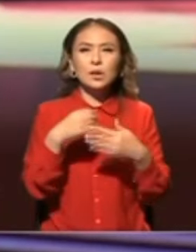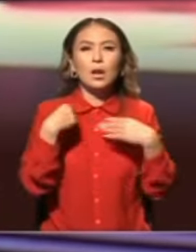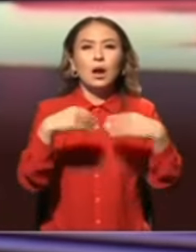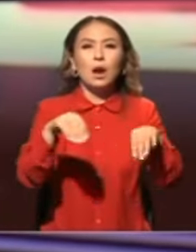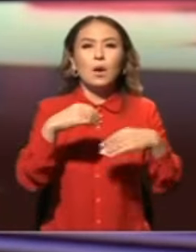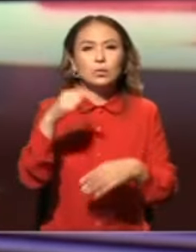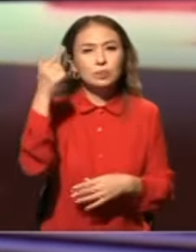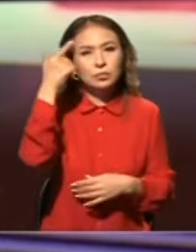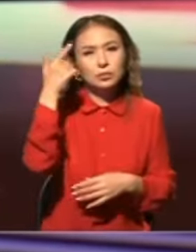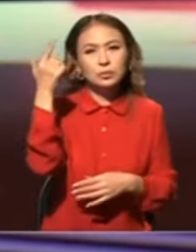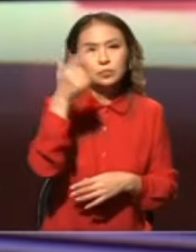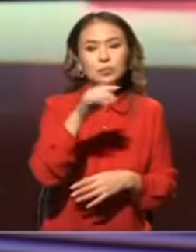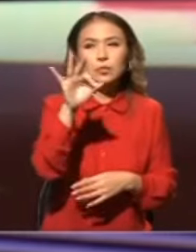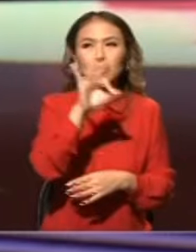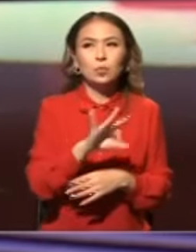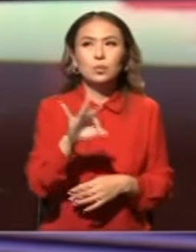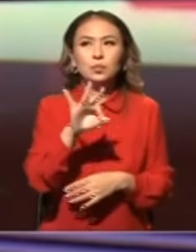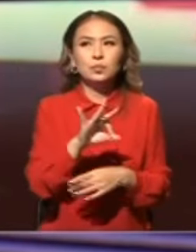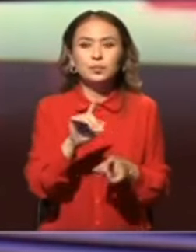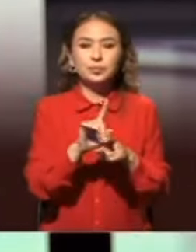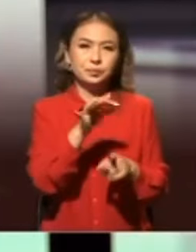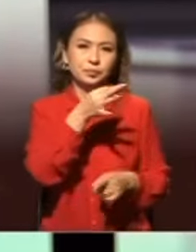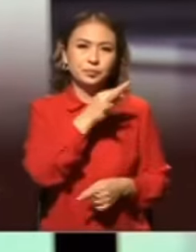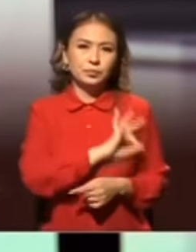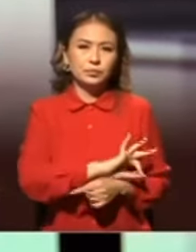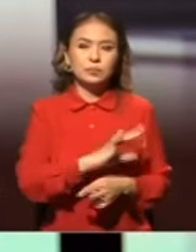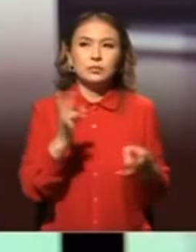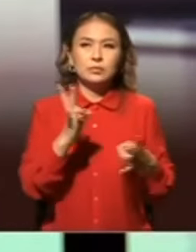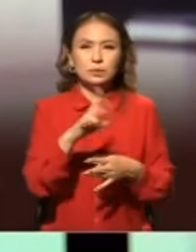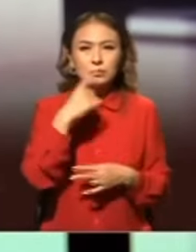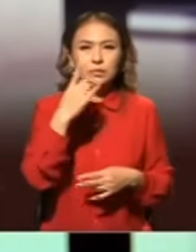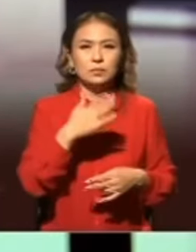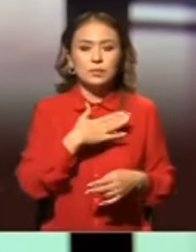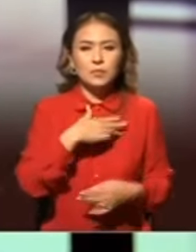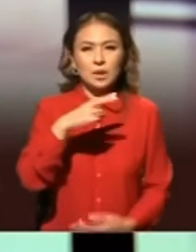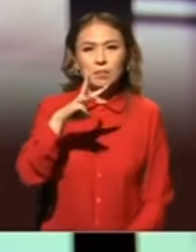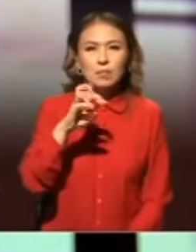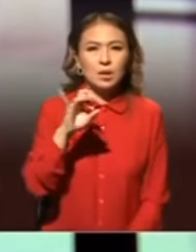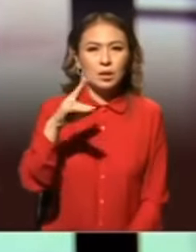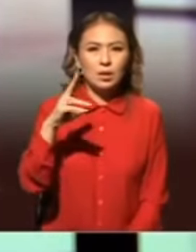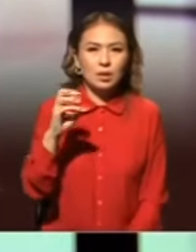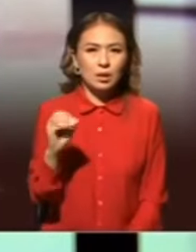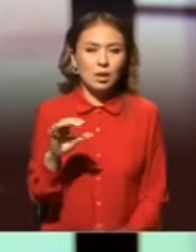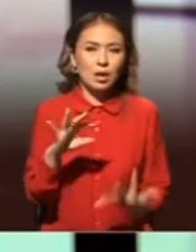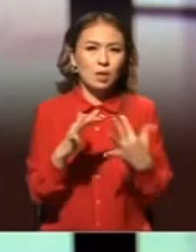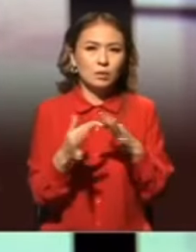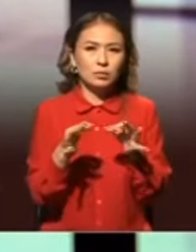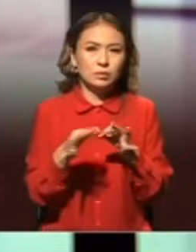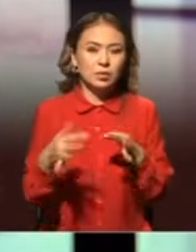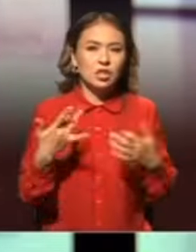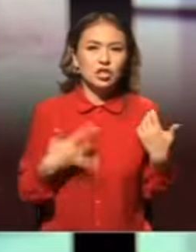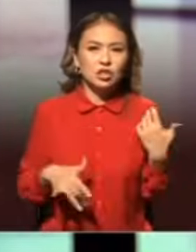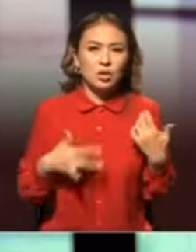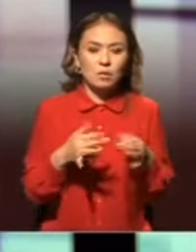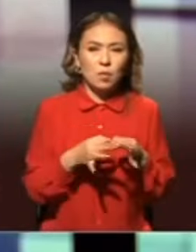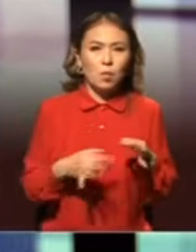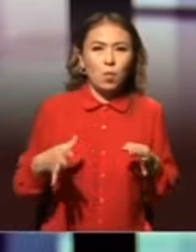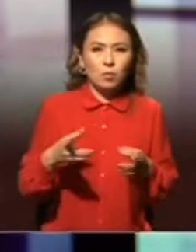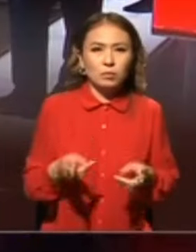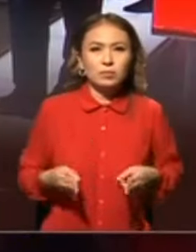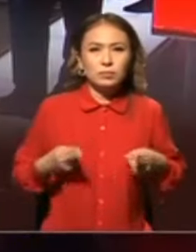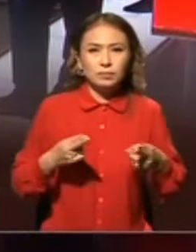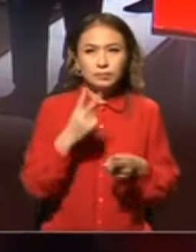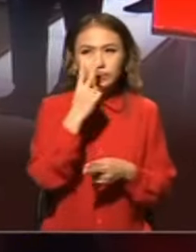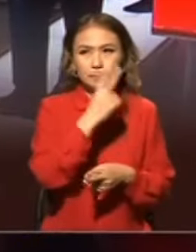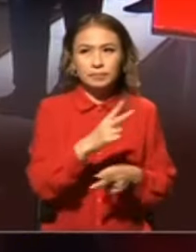агросауат орталығының енді бір тиімді тұсын айтып өтейін. Мен өзім Мерке ауданында болдым, Жамбыл облысында. Сол жақтағы жетістікті президент те тілге тиек